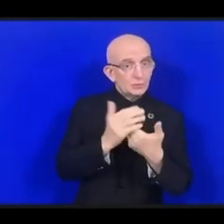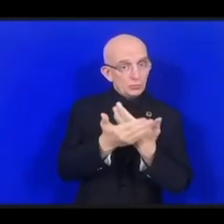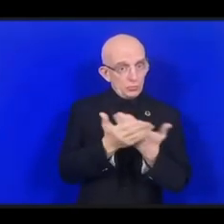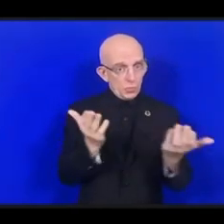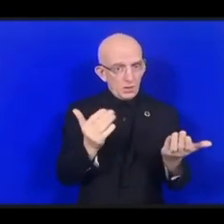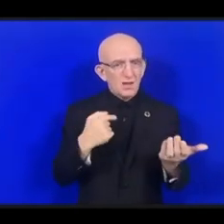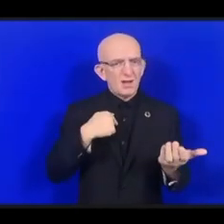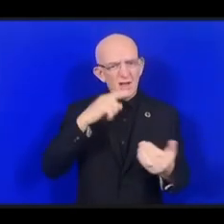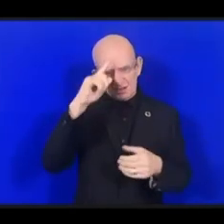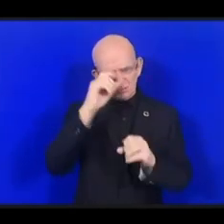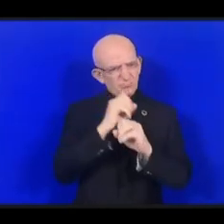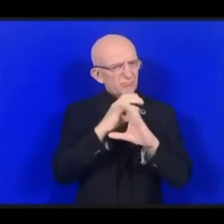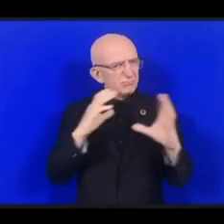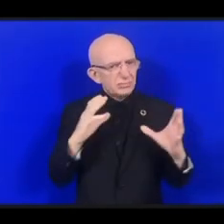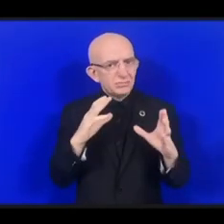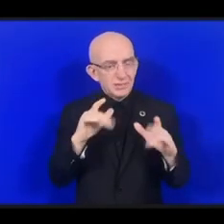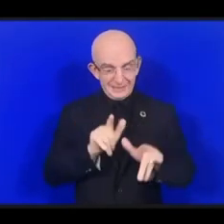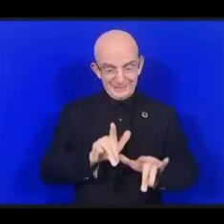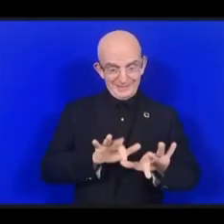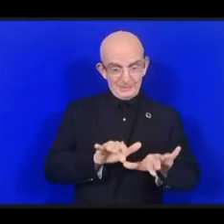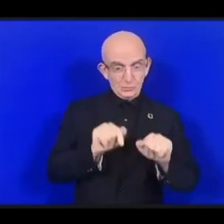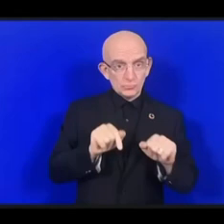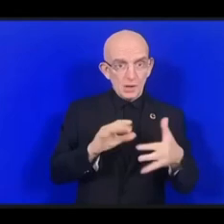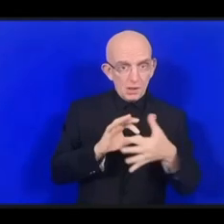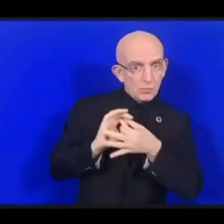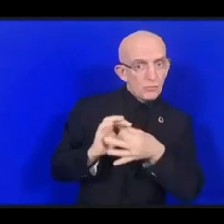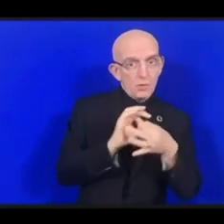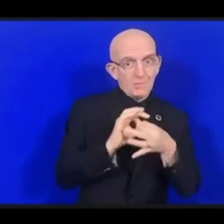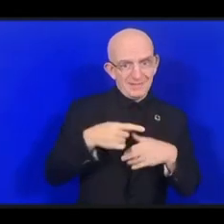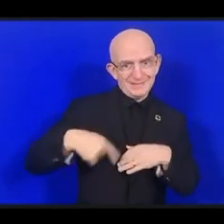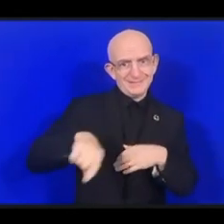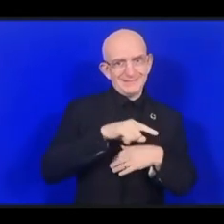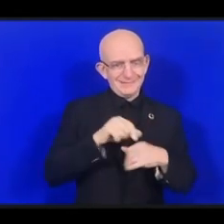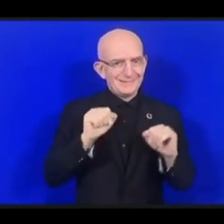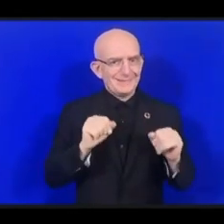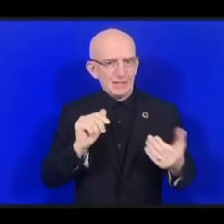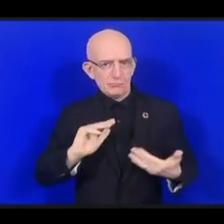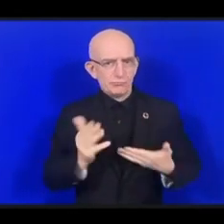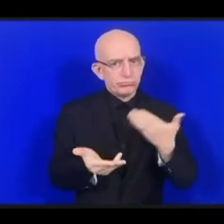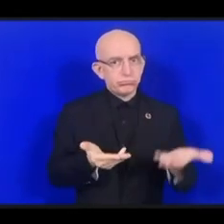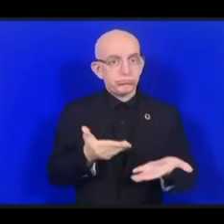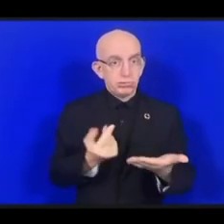面提供独特的机会，包